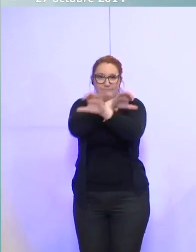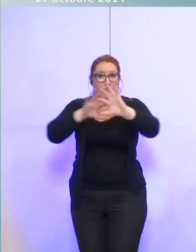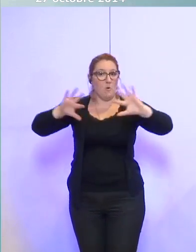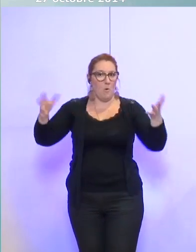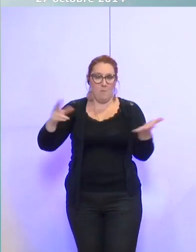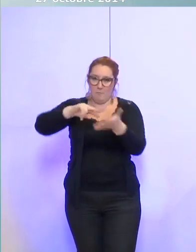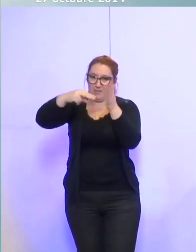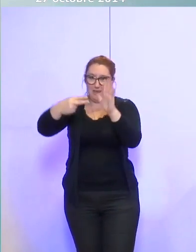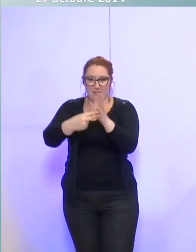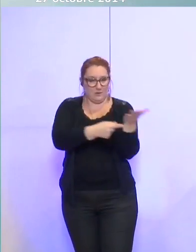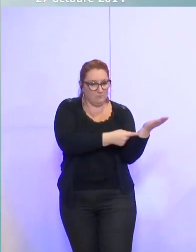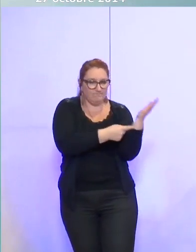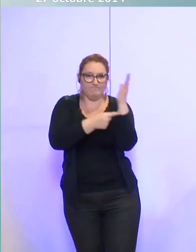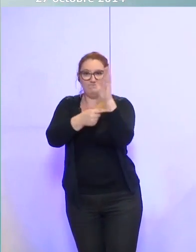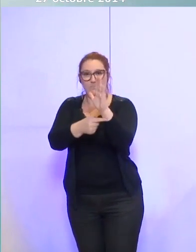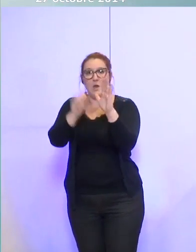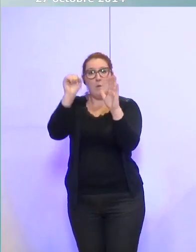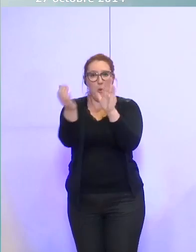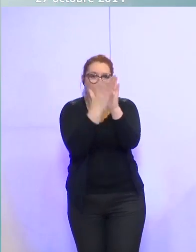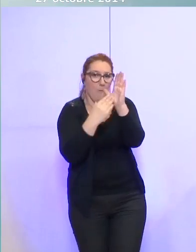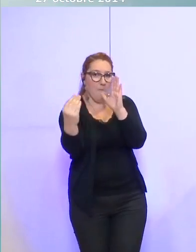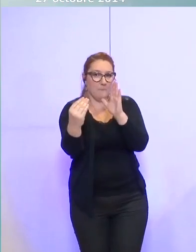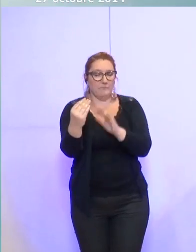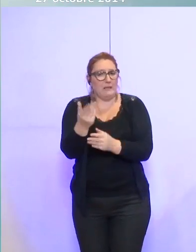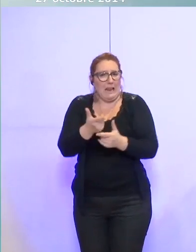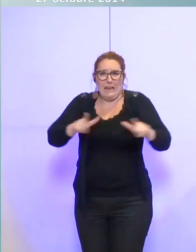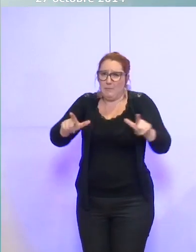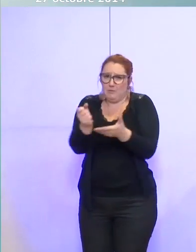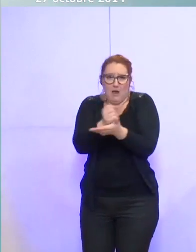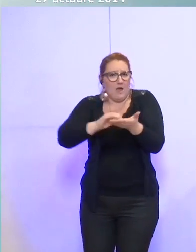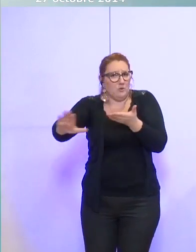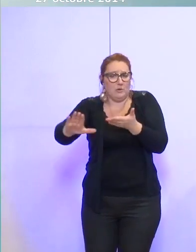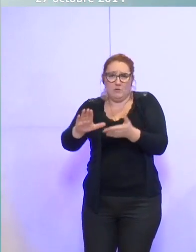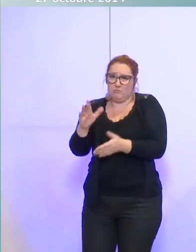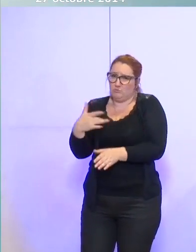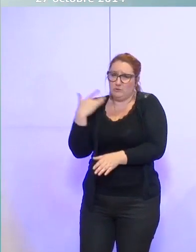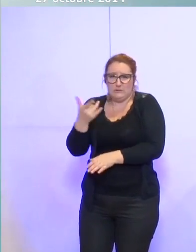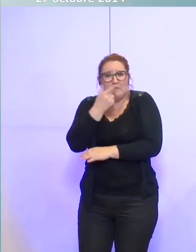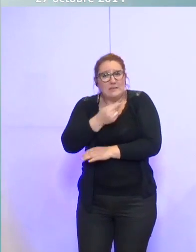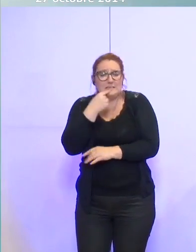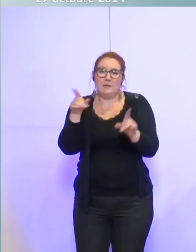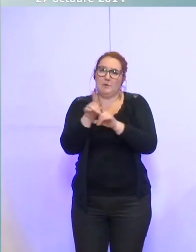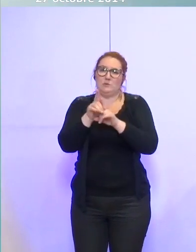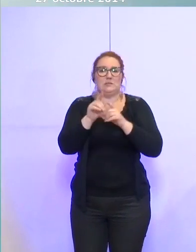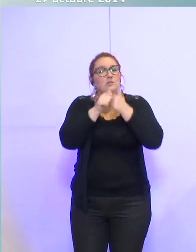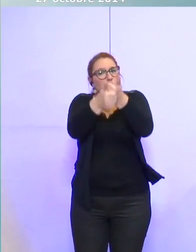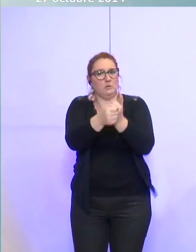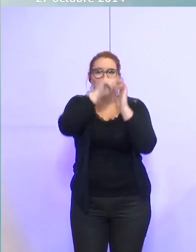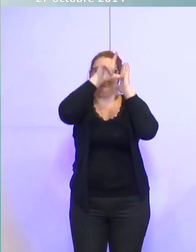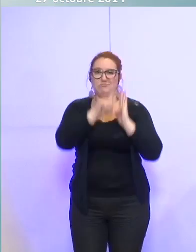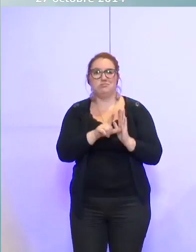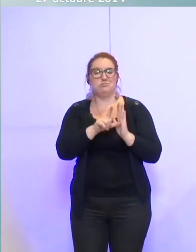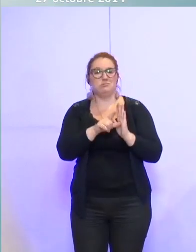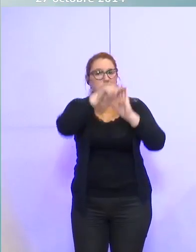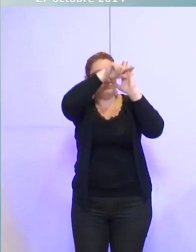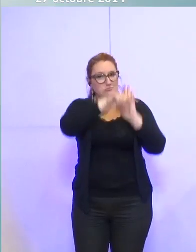technique qui fera qu'elles seront librement réexploitables et facilement réutilisables, mais également un cadre juridique qui permettra là aussi,